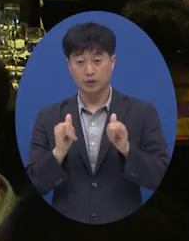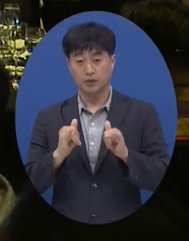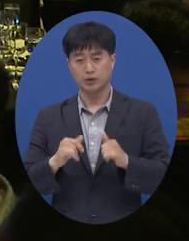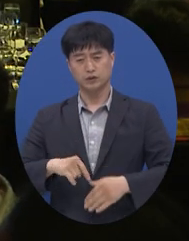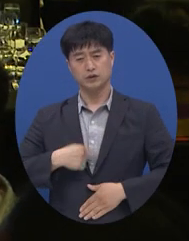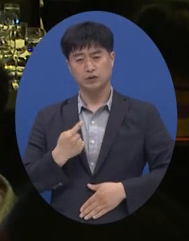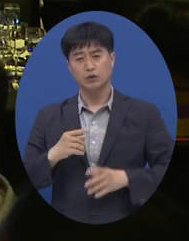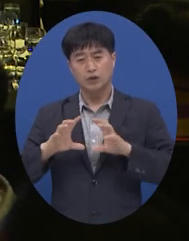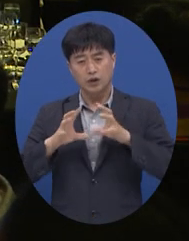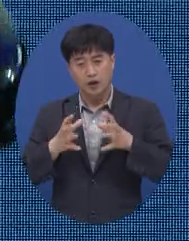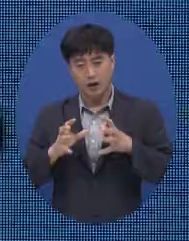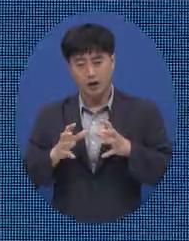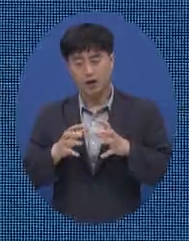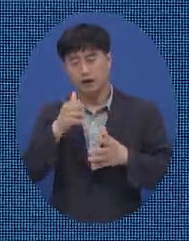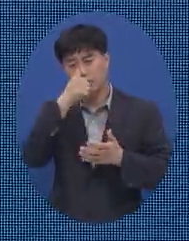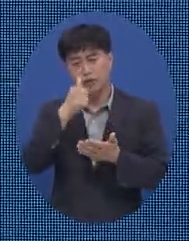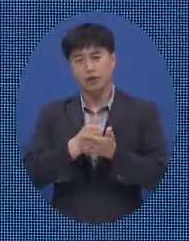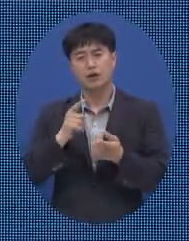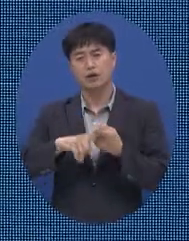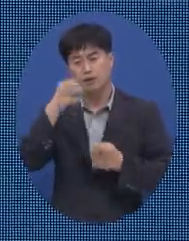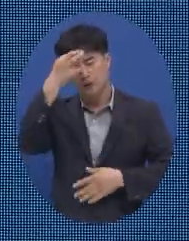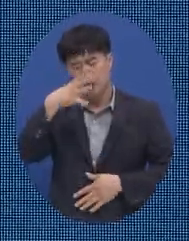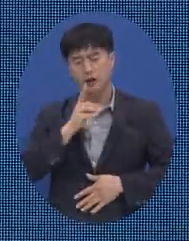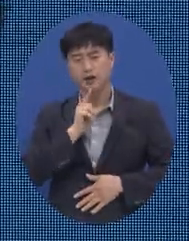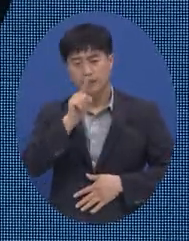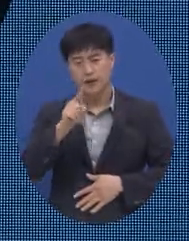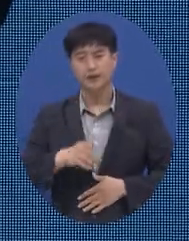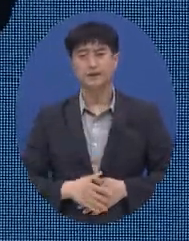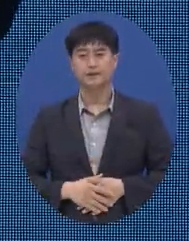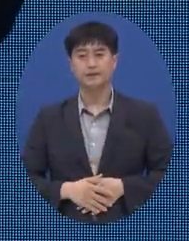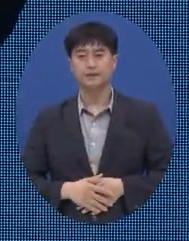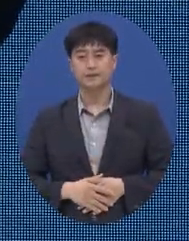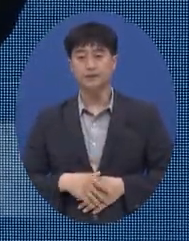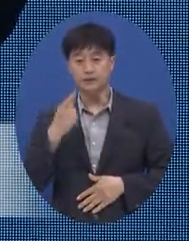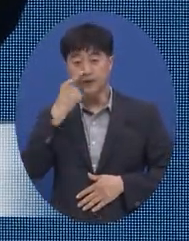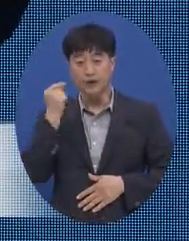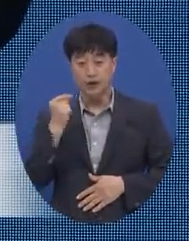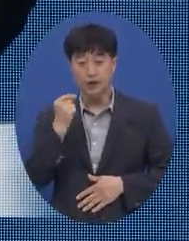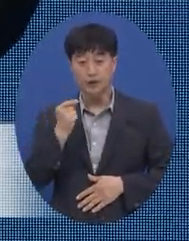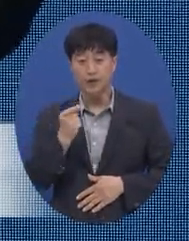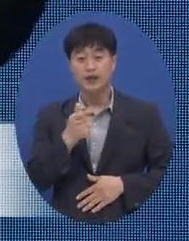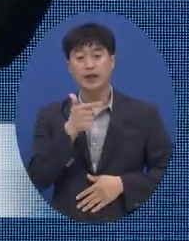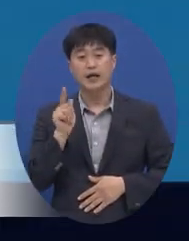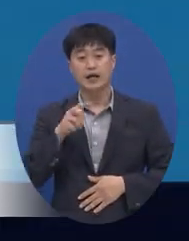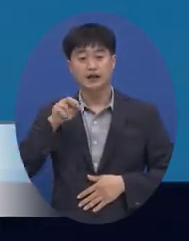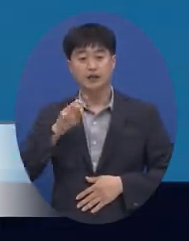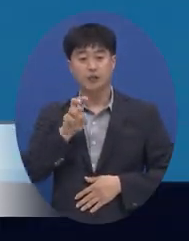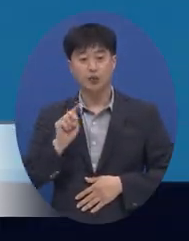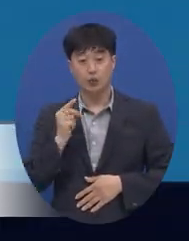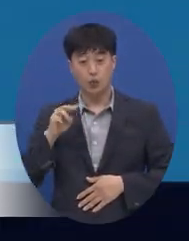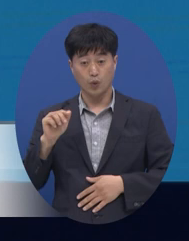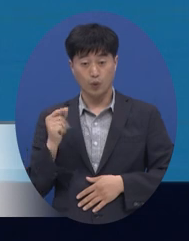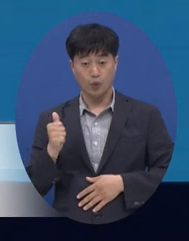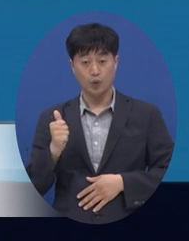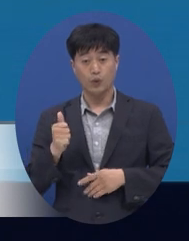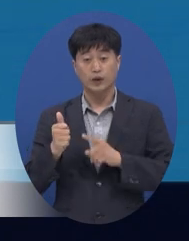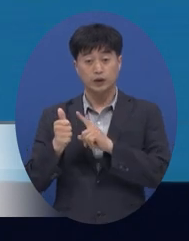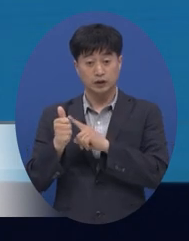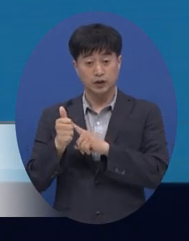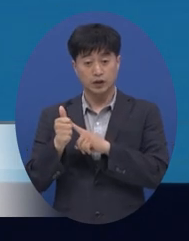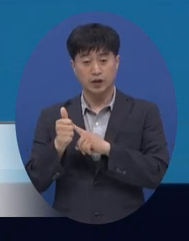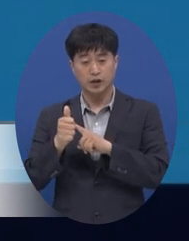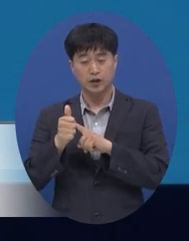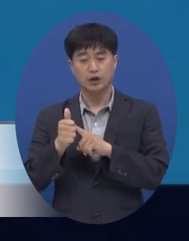자국이 저지른 전쟁 범죄에 대해 사죄의 뜻을 전했습니다. 일본 황족인 나시모토 다카오, 나시모토 노미야 재단